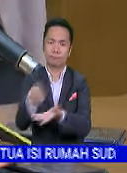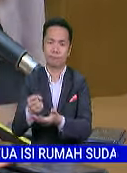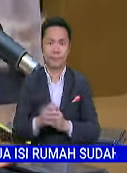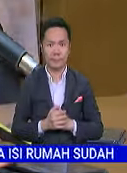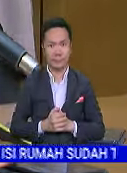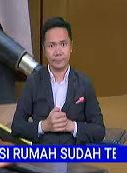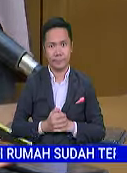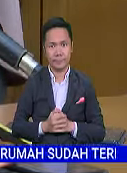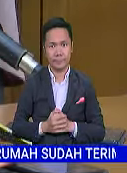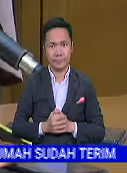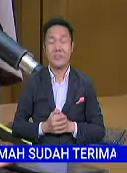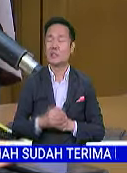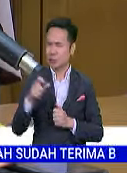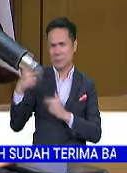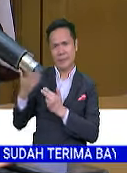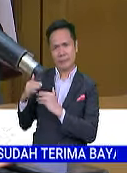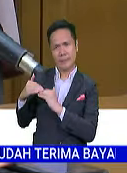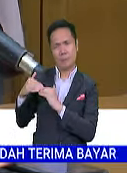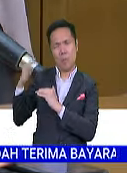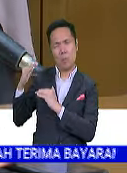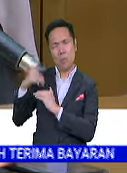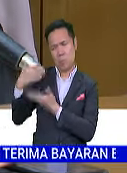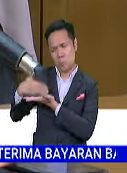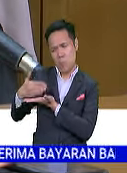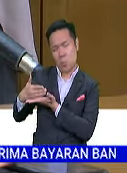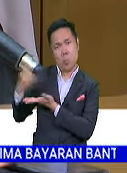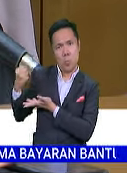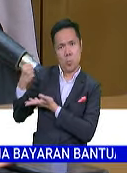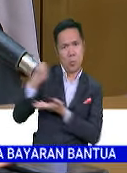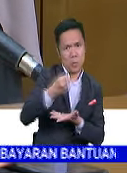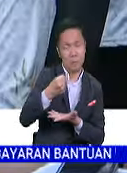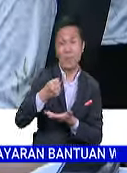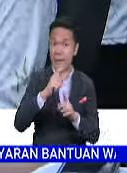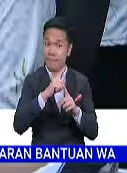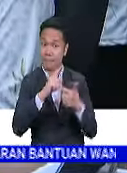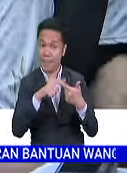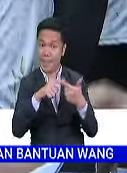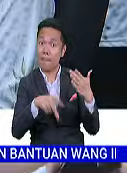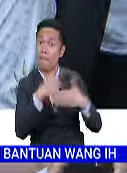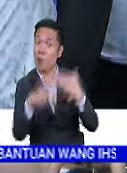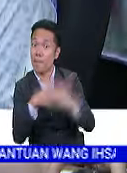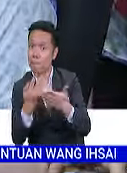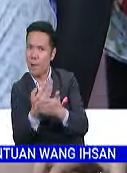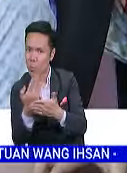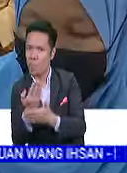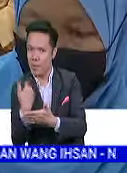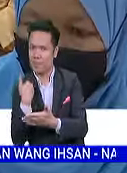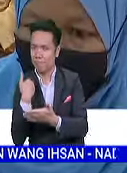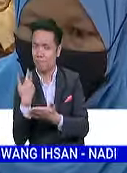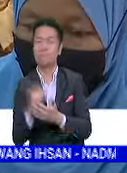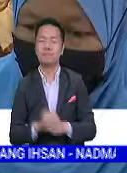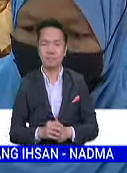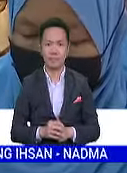Madya kepenuhan peruntukkan pun akan bertambah disamping beberapa program baru yang telah diluluskan oleh kerajaan mana-mana